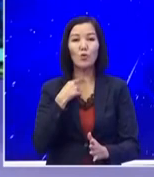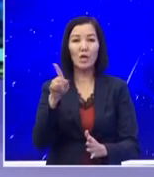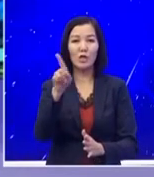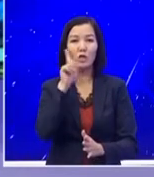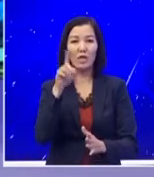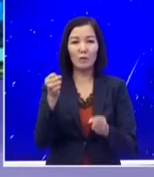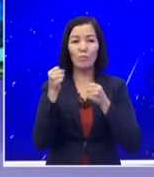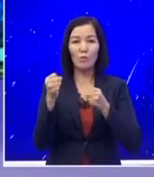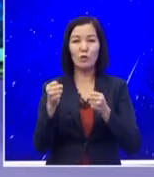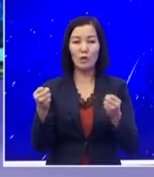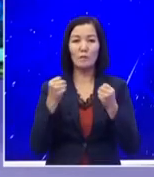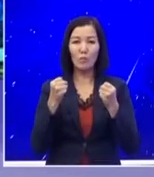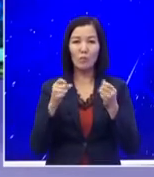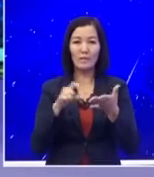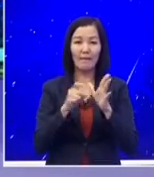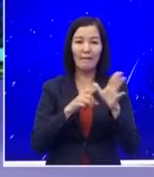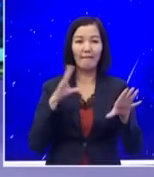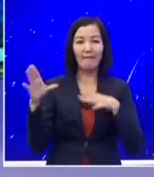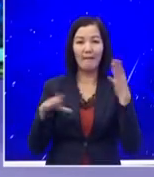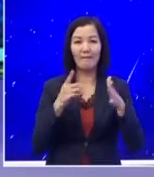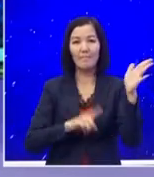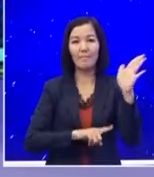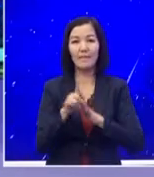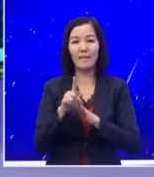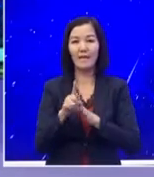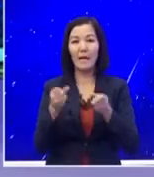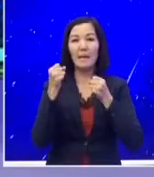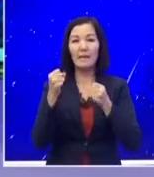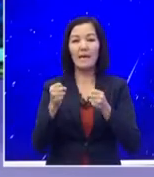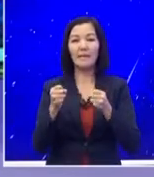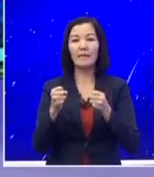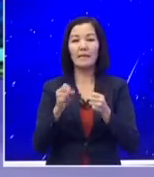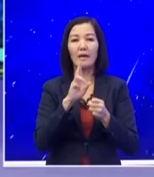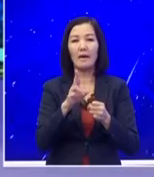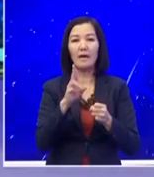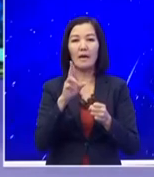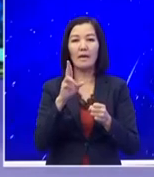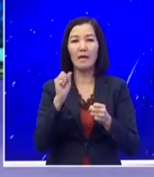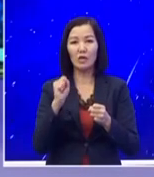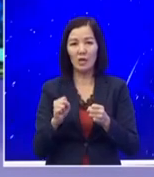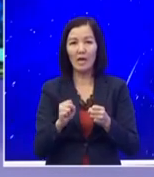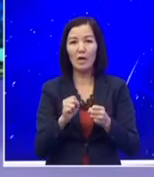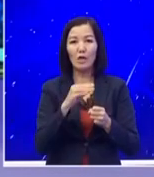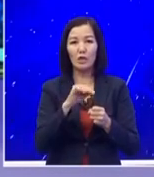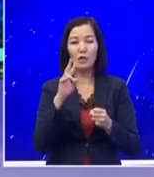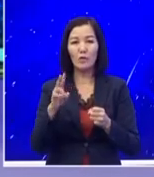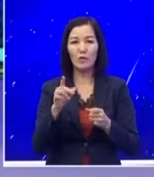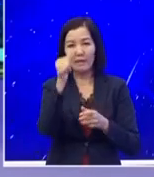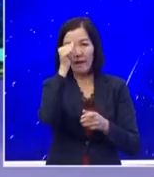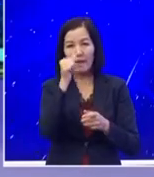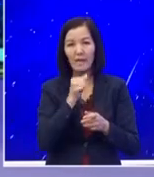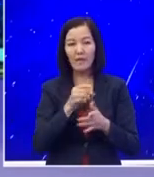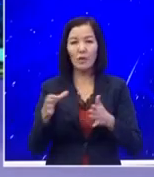Талдықорғандық балғын боксшылар спорт залдағы дайындығын бастады. Былғары қолғап шеберлері қараша 90 айларына жоспарланған